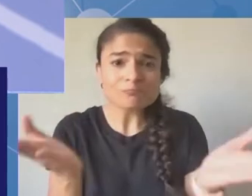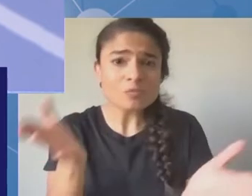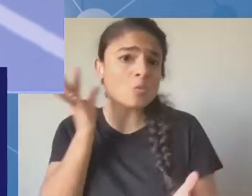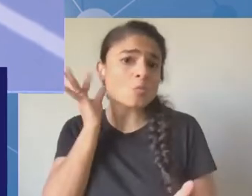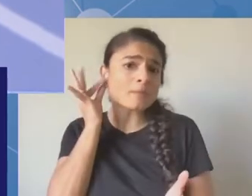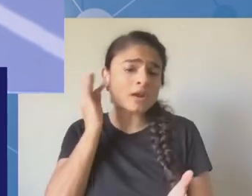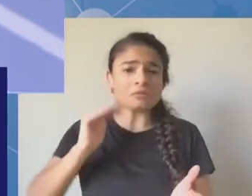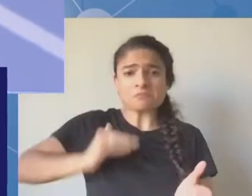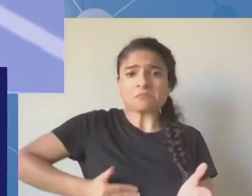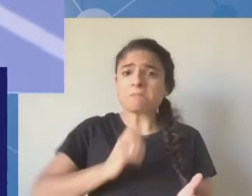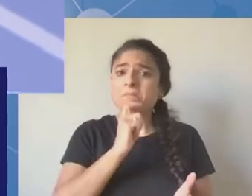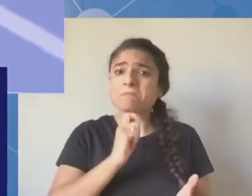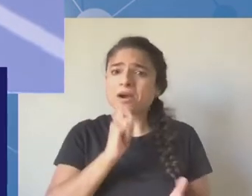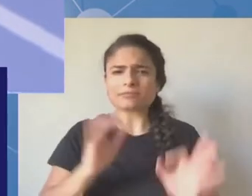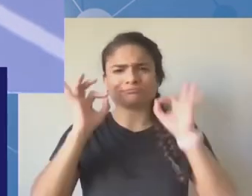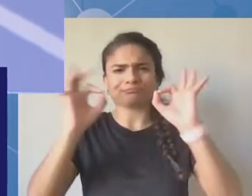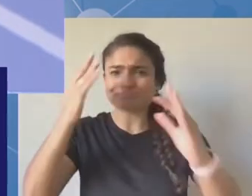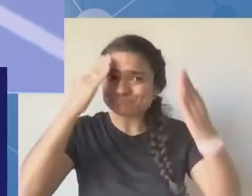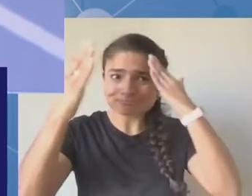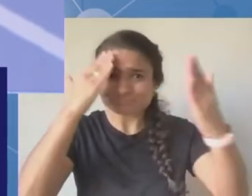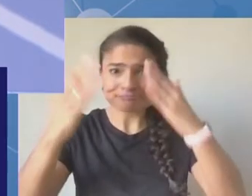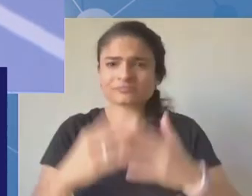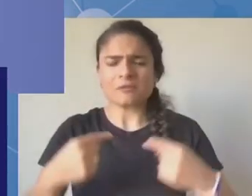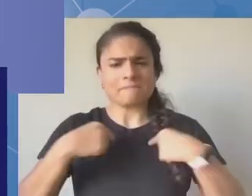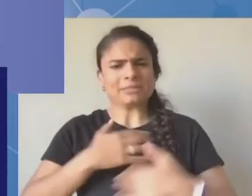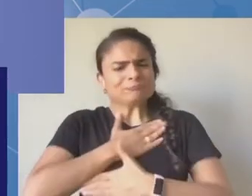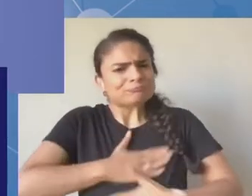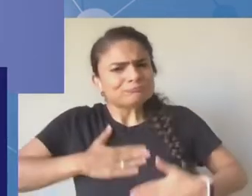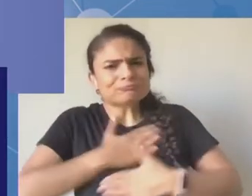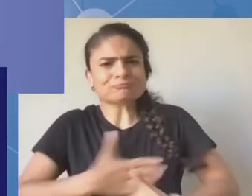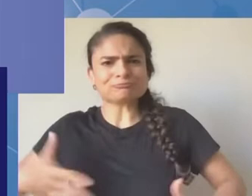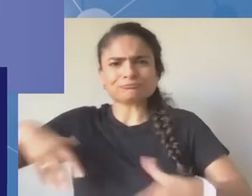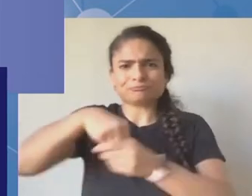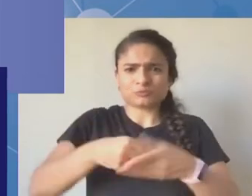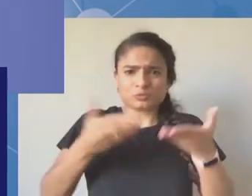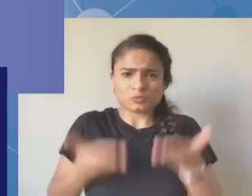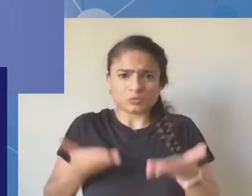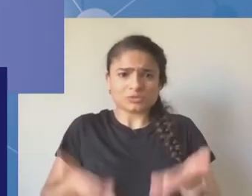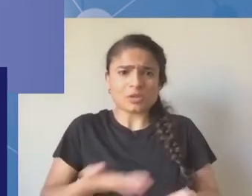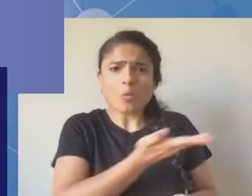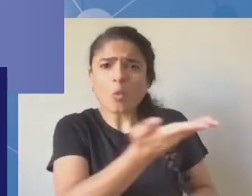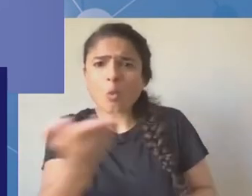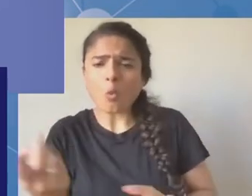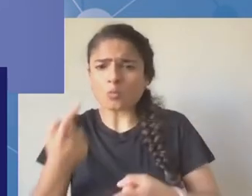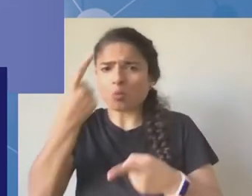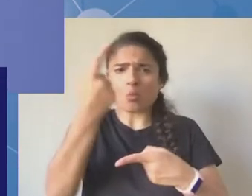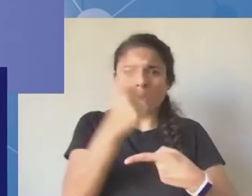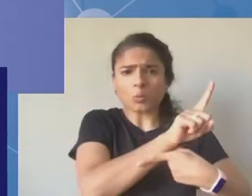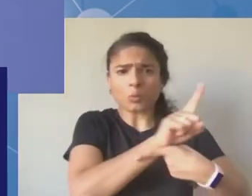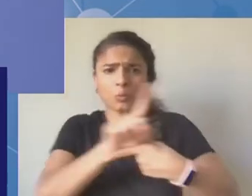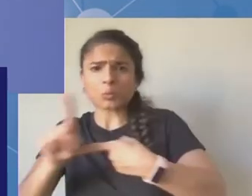الأسبوع، أتطلع لاستماع تعليقاتكم. شكرا لسماع الوزير. إذا نبدأ.